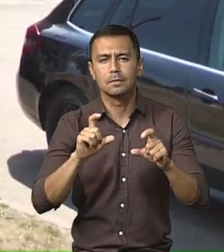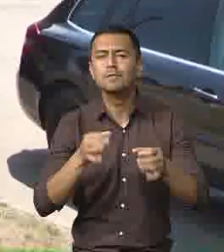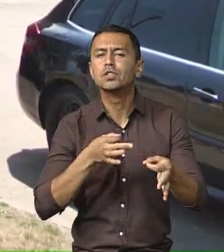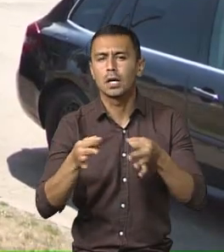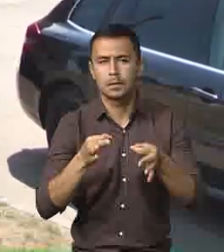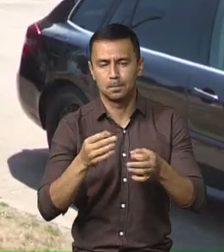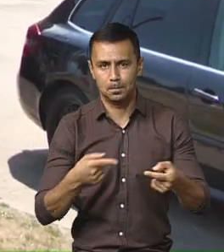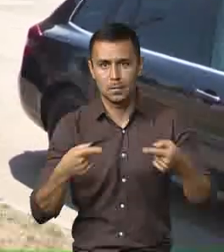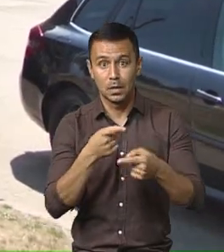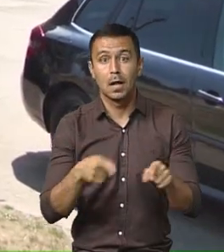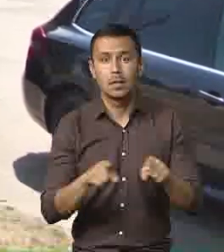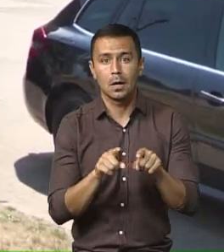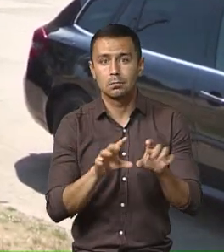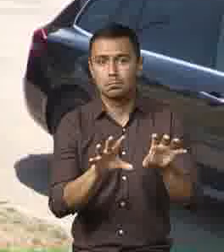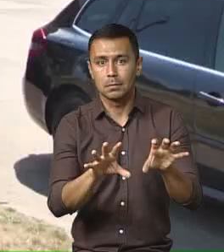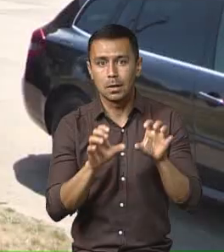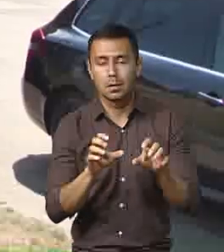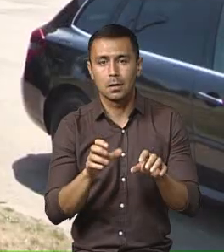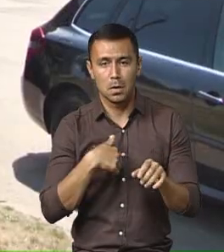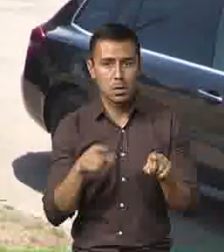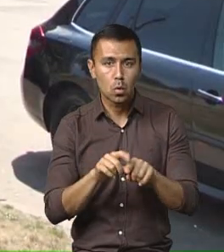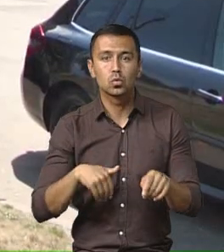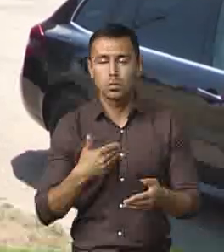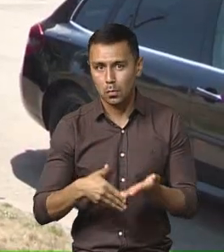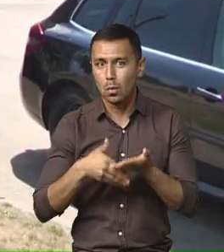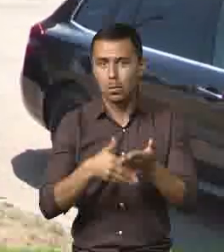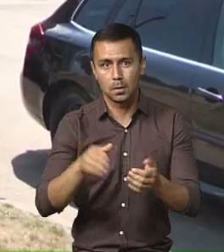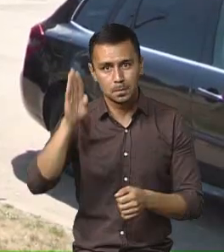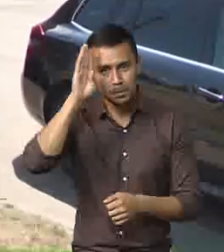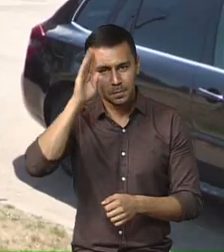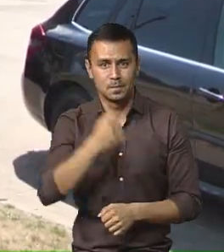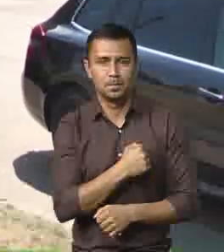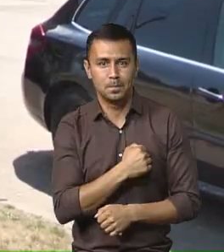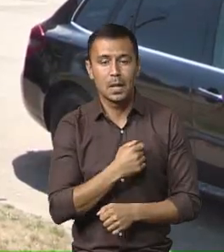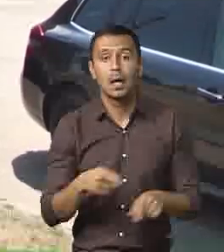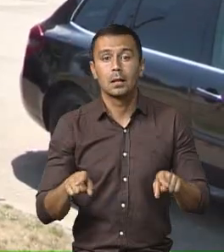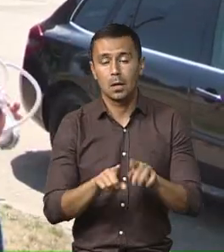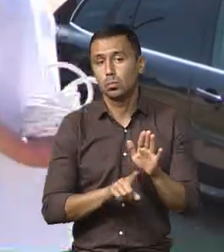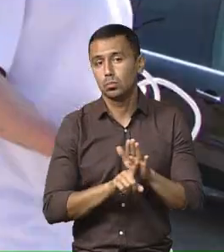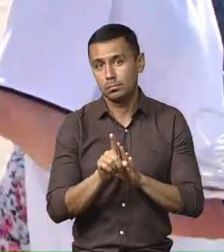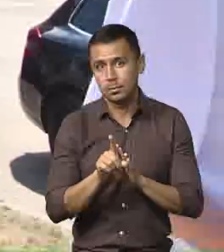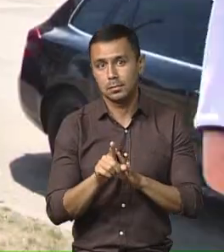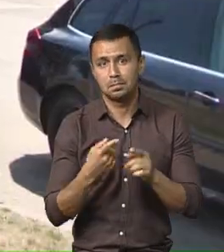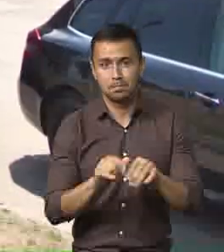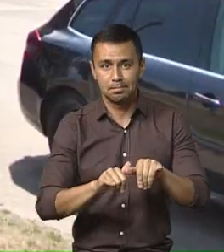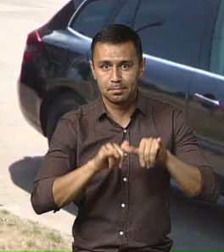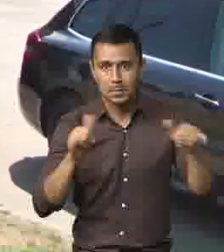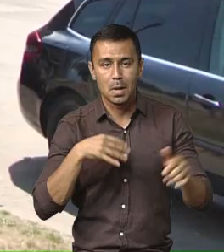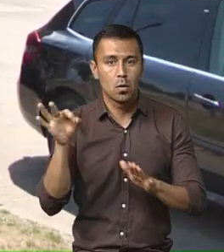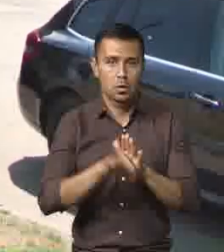в шашки. Вони так захопилися, що чим ми гірші, ми також хочемо допомогти хлопцям. І так пішла ця ідея. Ми